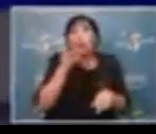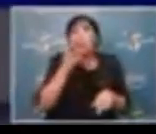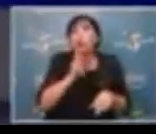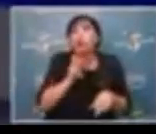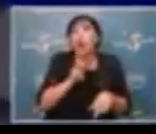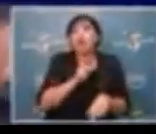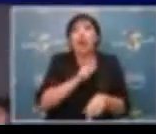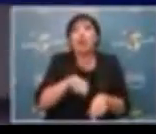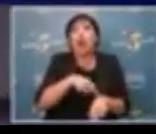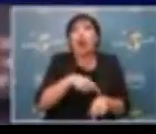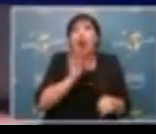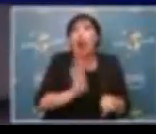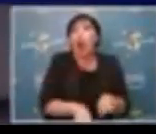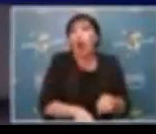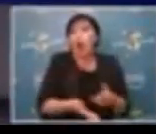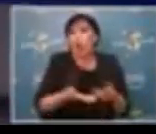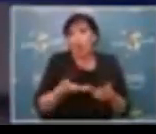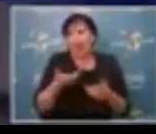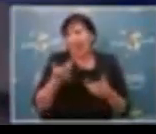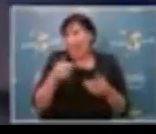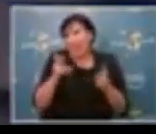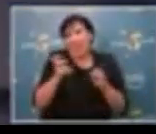Sono fuori tema completamente,